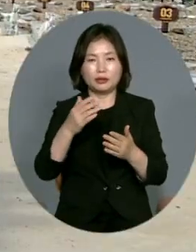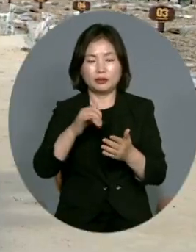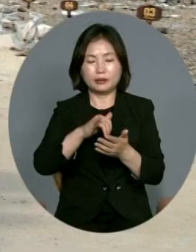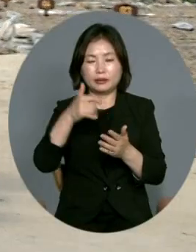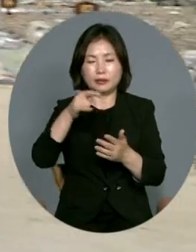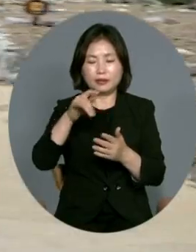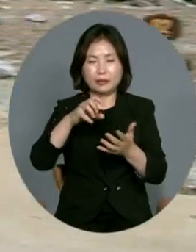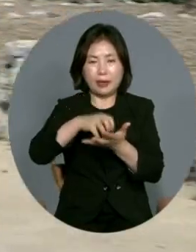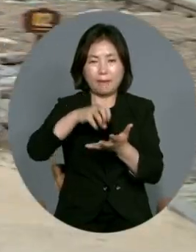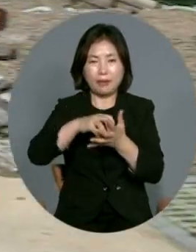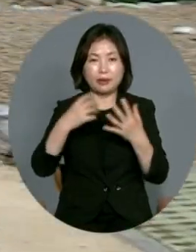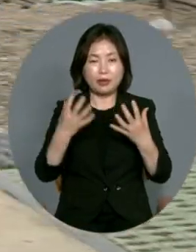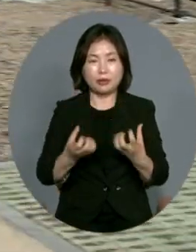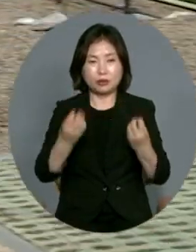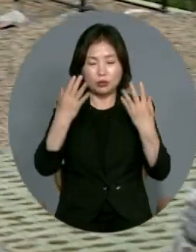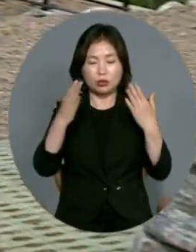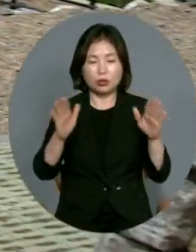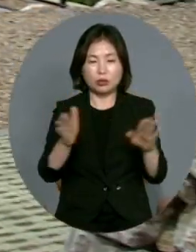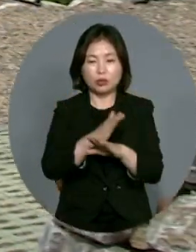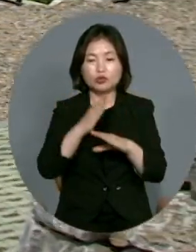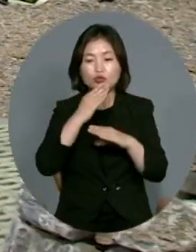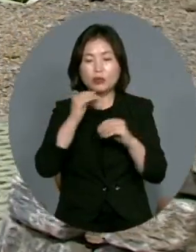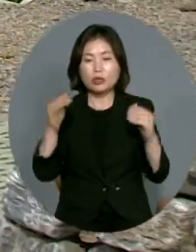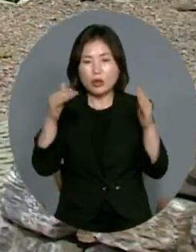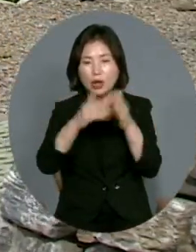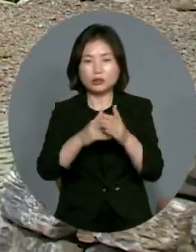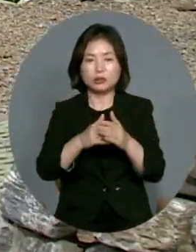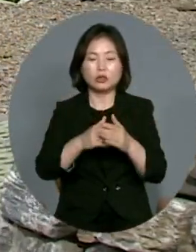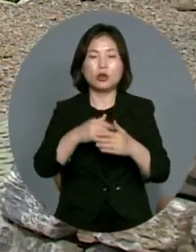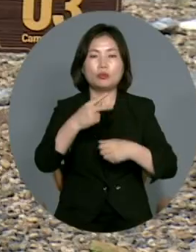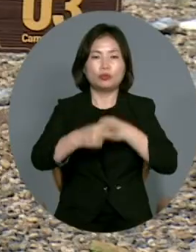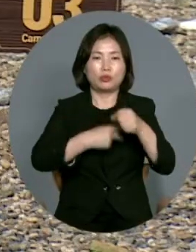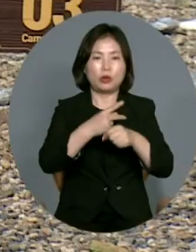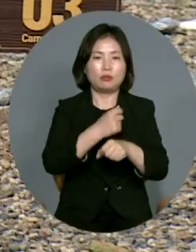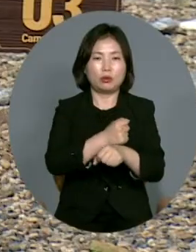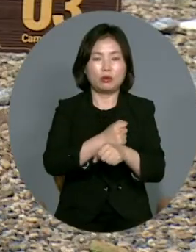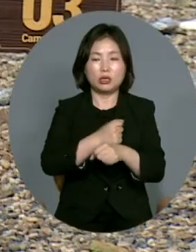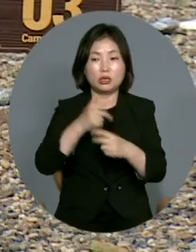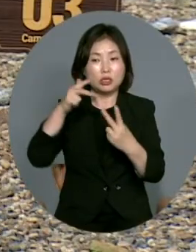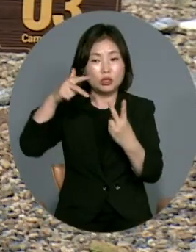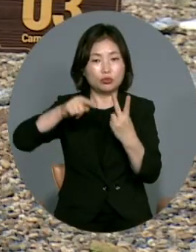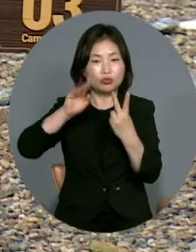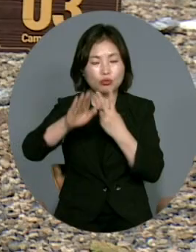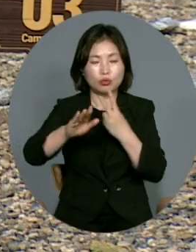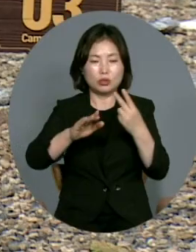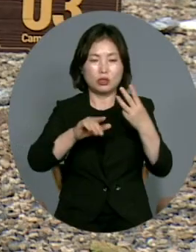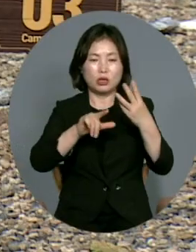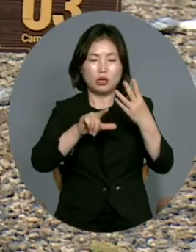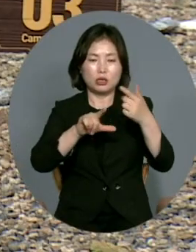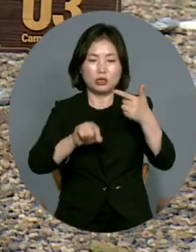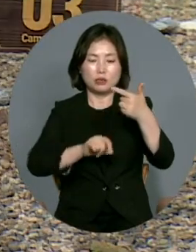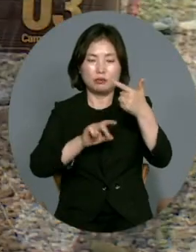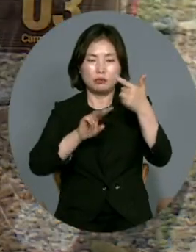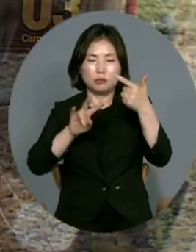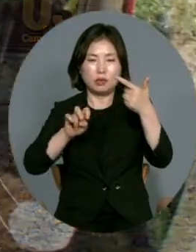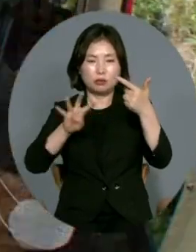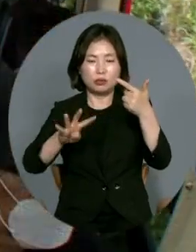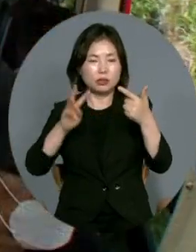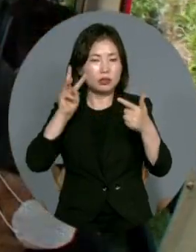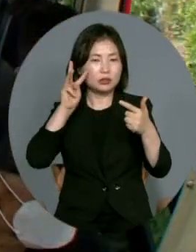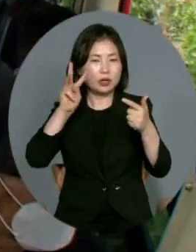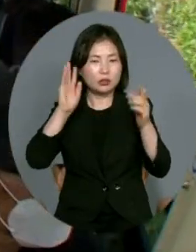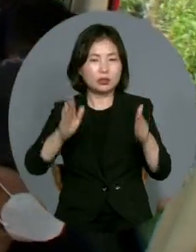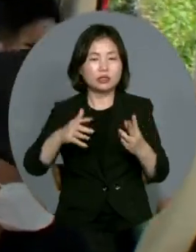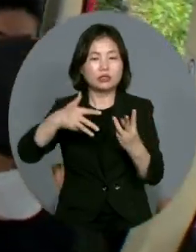오늘부터 시작해 이번 주말까지 1차 프로그램이 진행되고 2주 뒤인 오는 24일부터 사흘간 2차